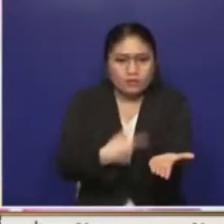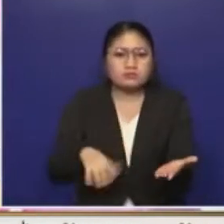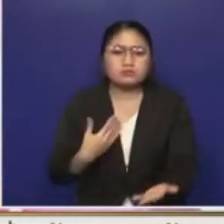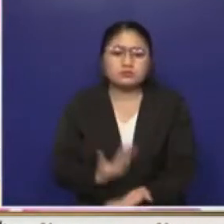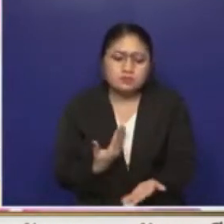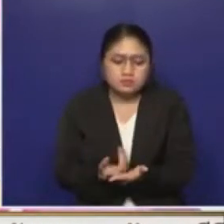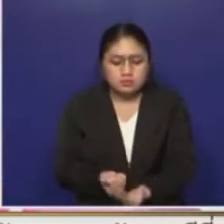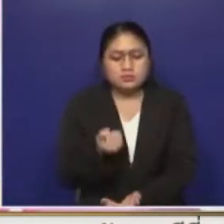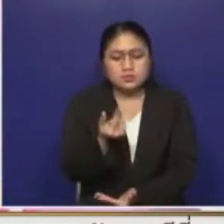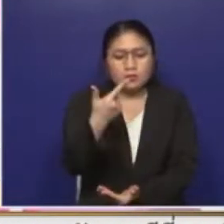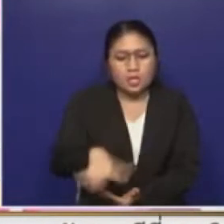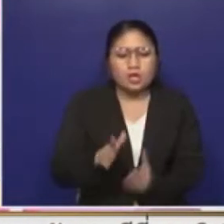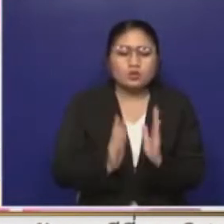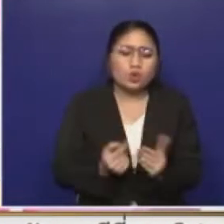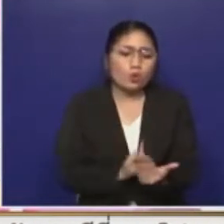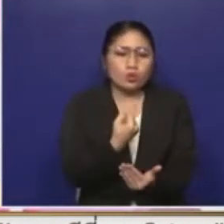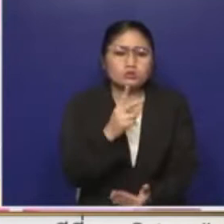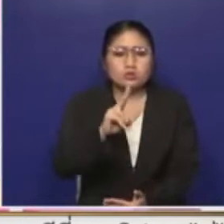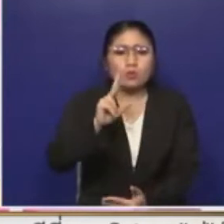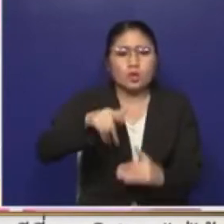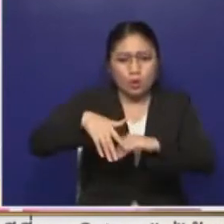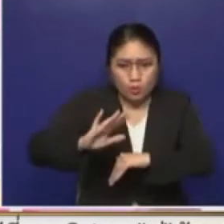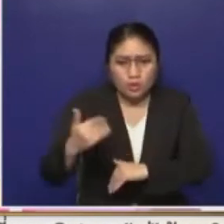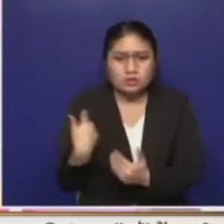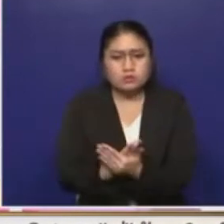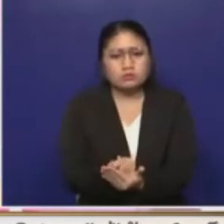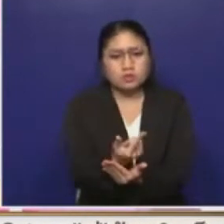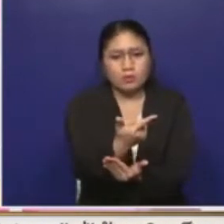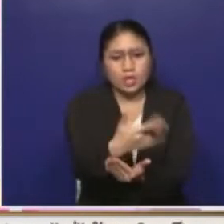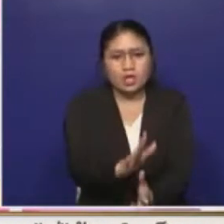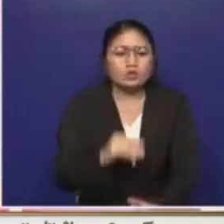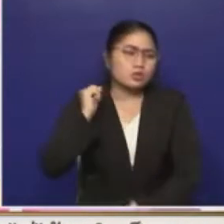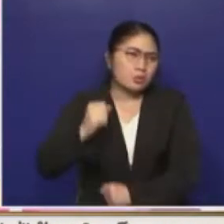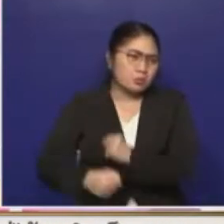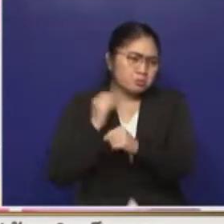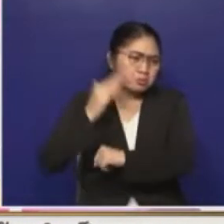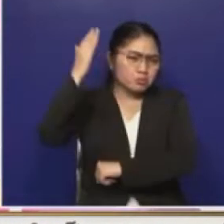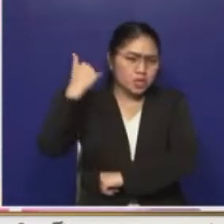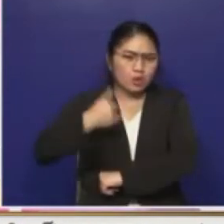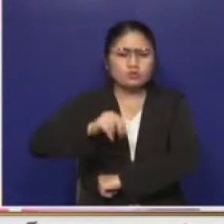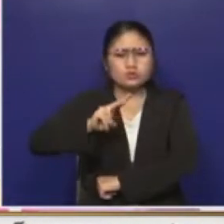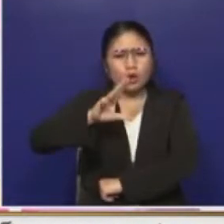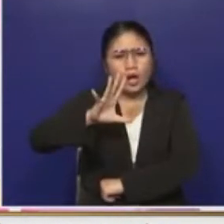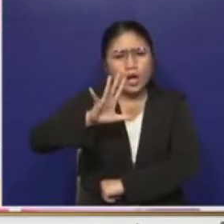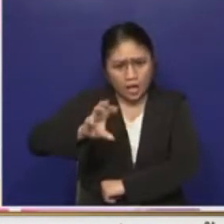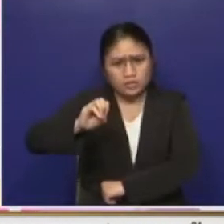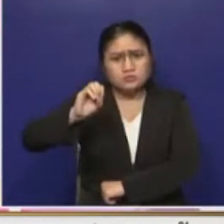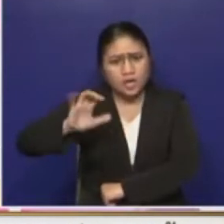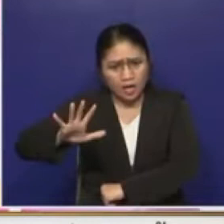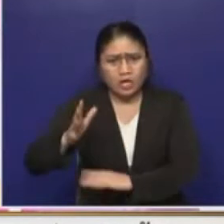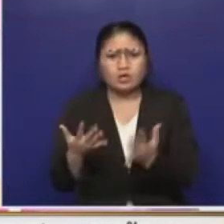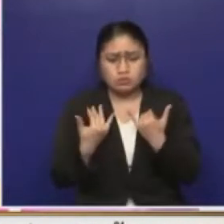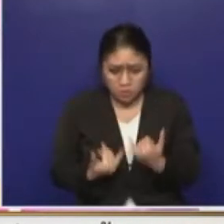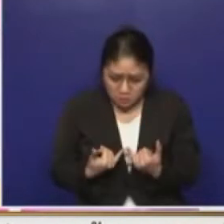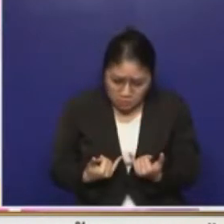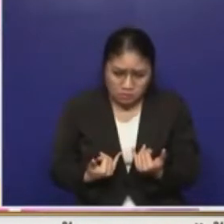ะรายละ 2,650 บาทดำเนินการไปตั้งแต่ปีพุทธศักราช2555ท่านประธานครับขณะนี้ยังไม่